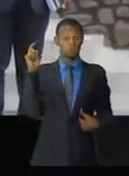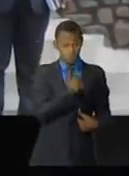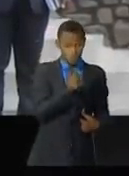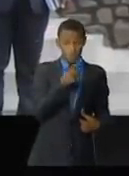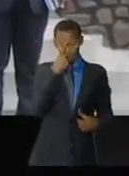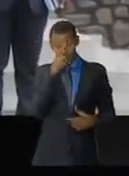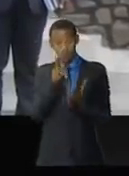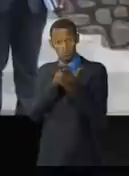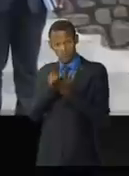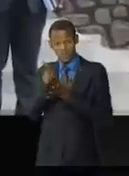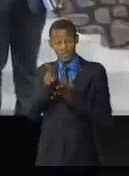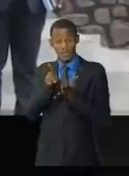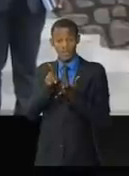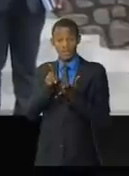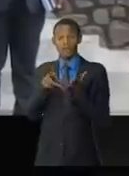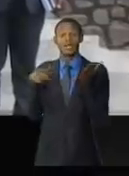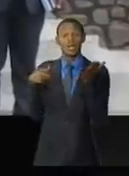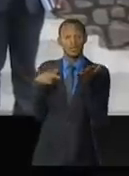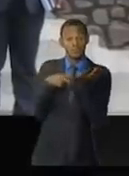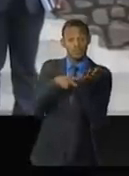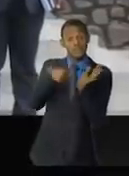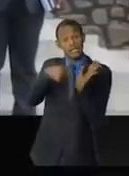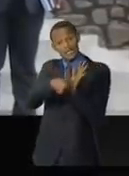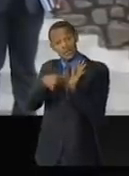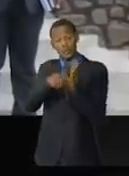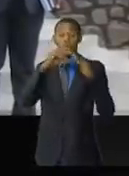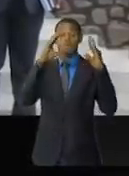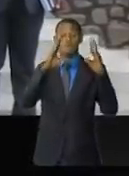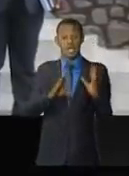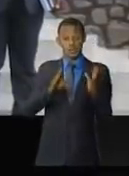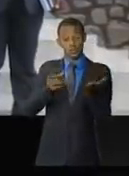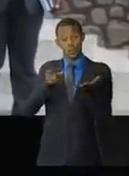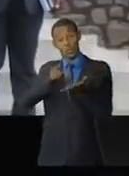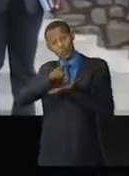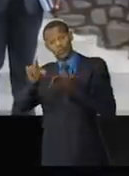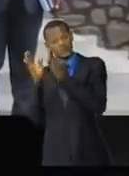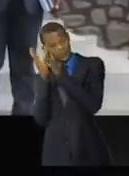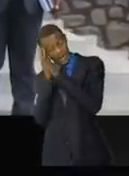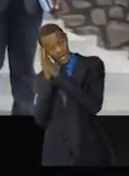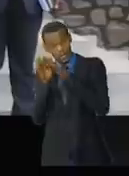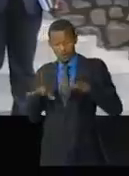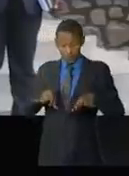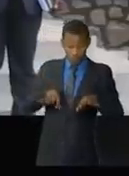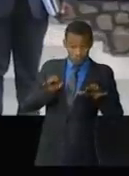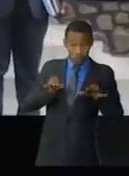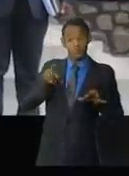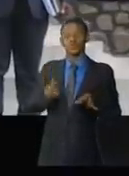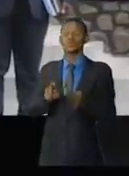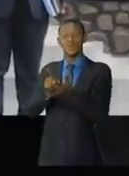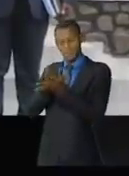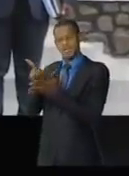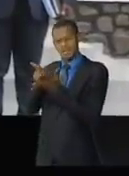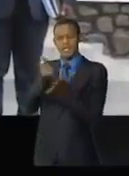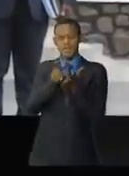revenus locatifs et aux loyers échus de s'acquitter de leurs obligations fiscales. Il y a